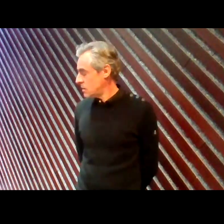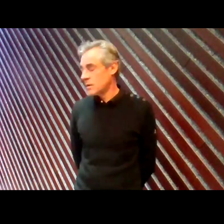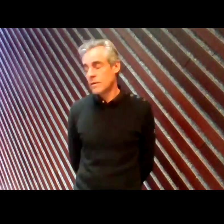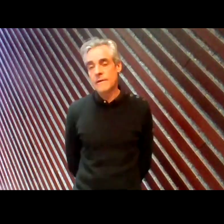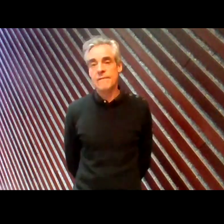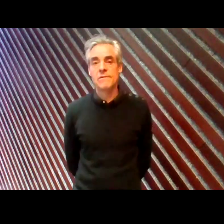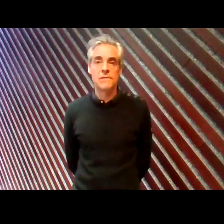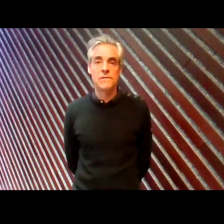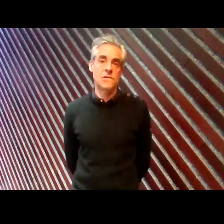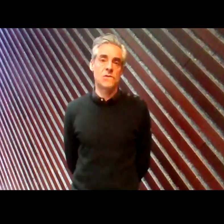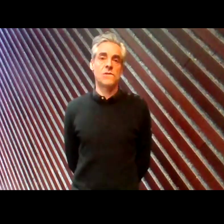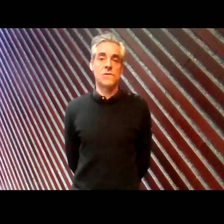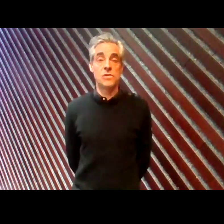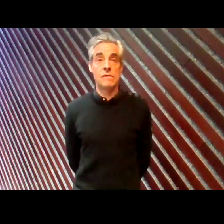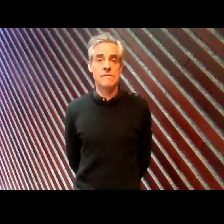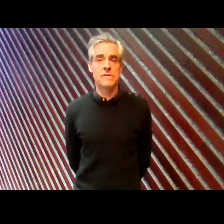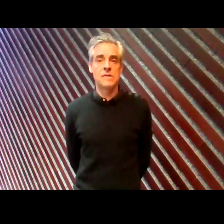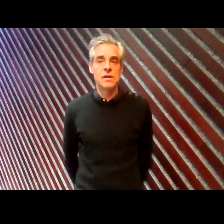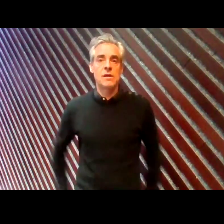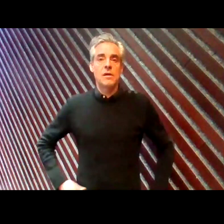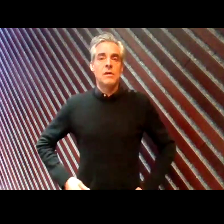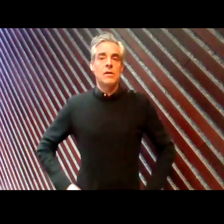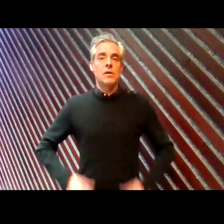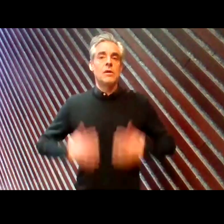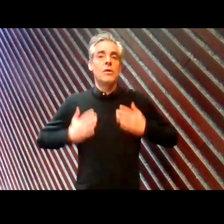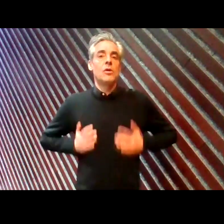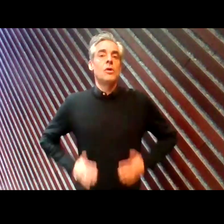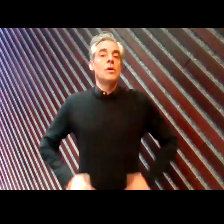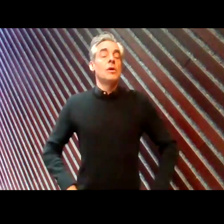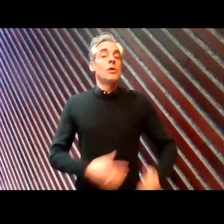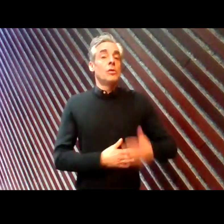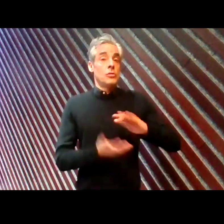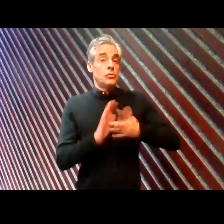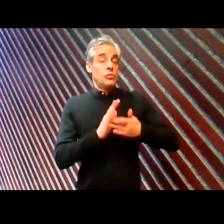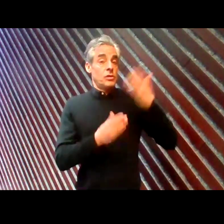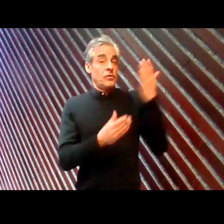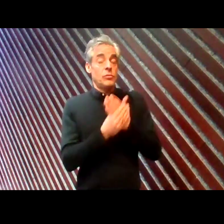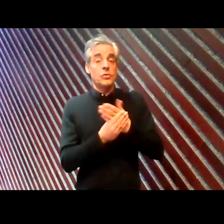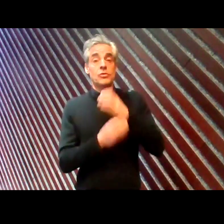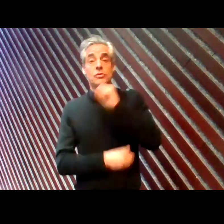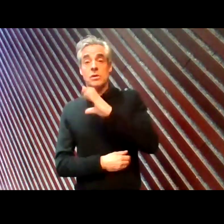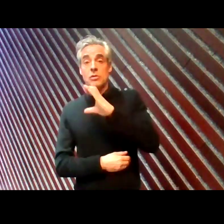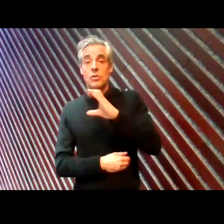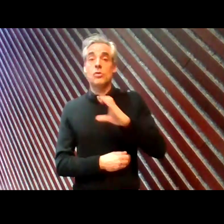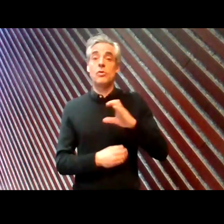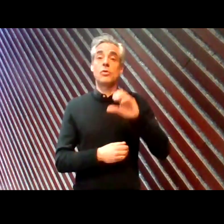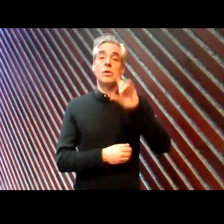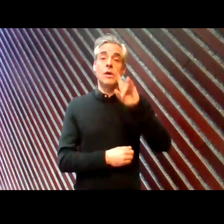merci j'ai bien écouté des interventions stricto HLAG HACCED